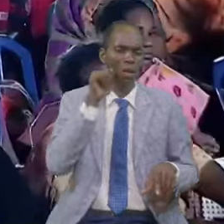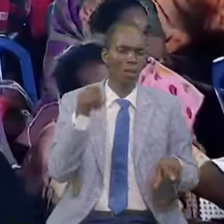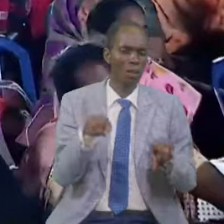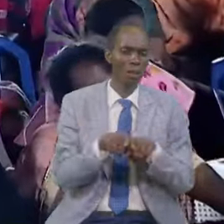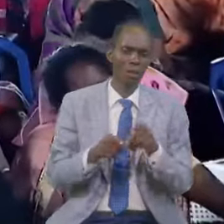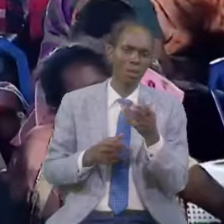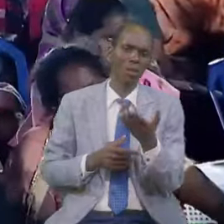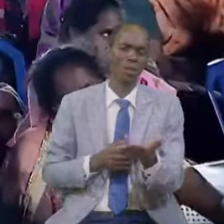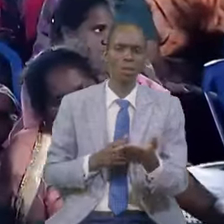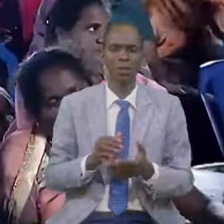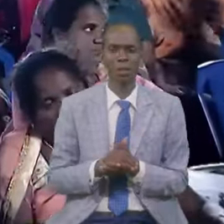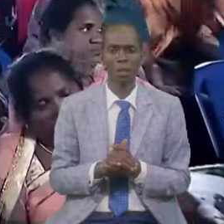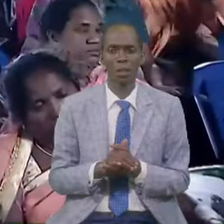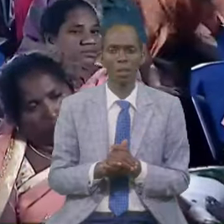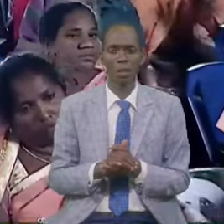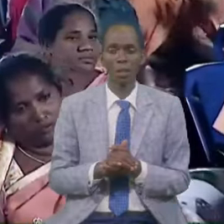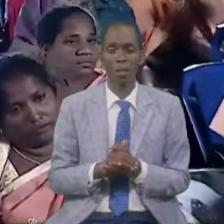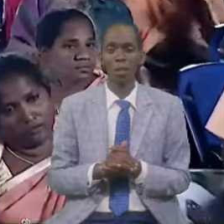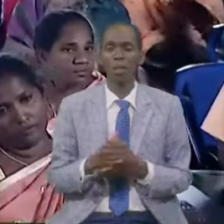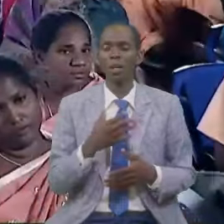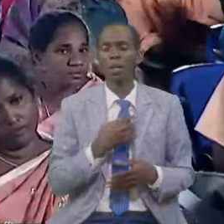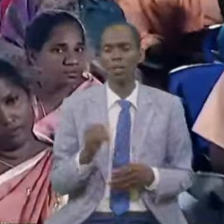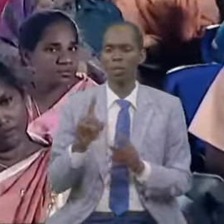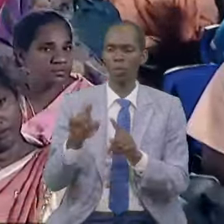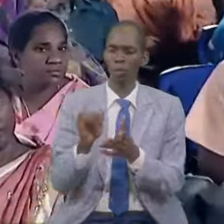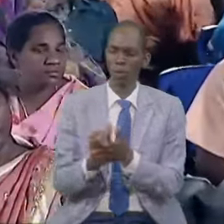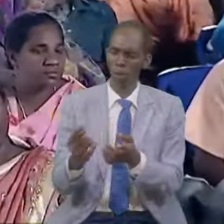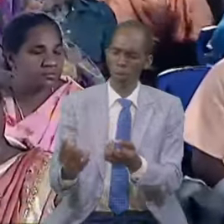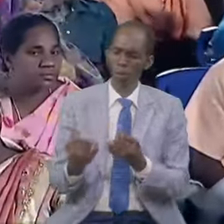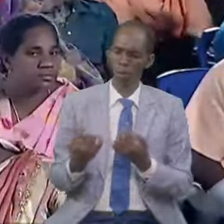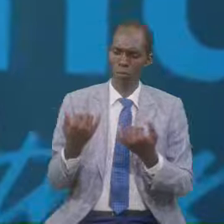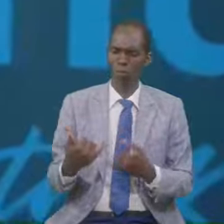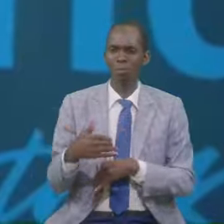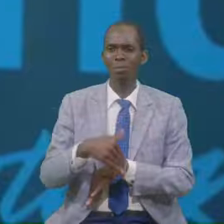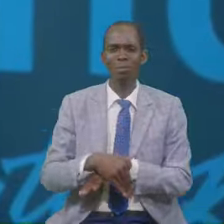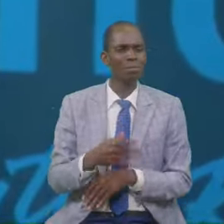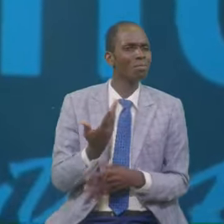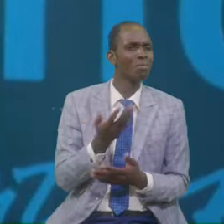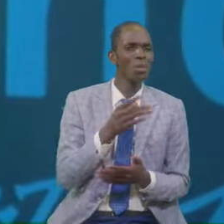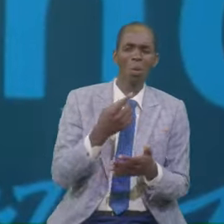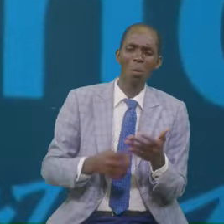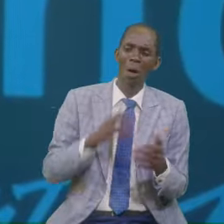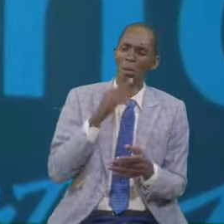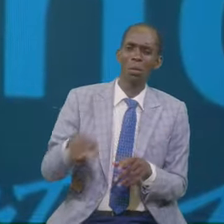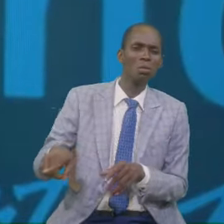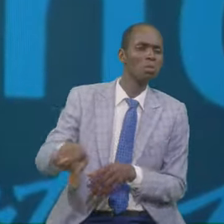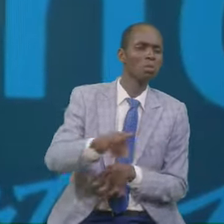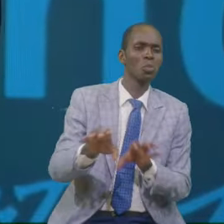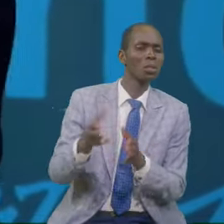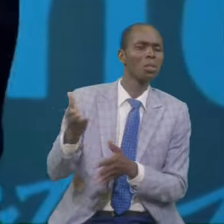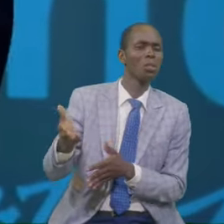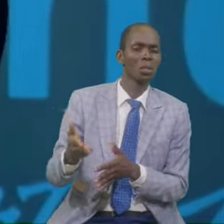ఎక్కడున్నారు? And the one that has come tonight, what are they doing there? I want to see. He's calling you.